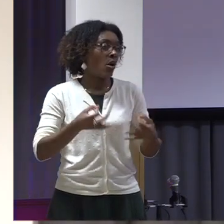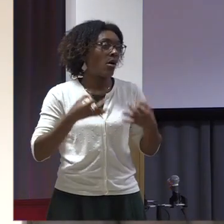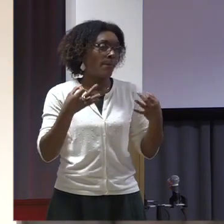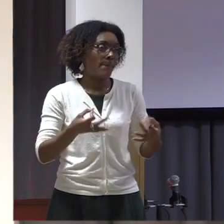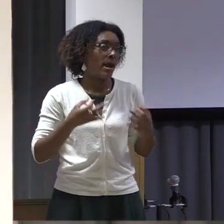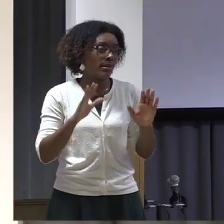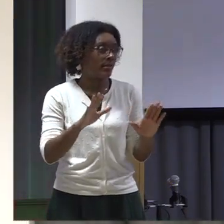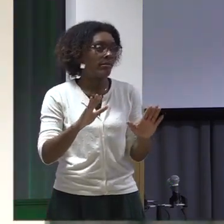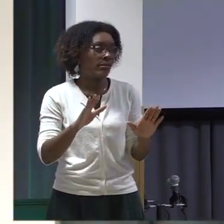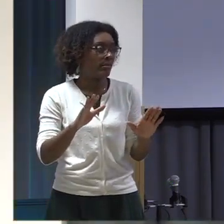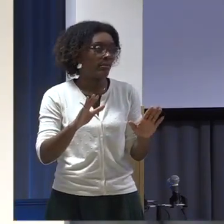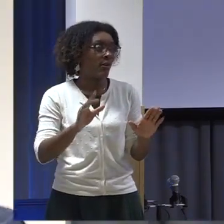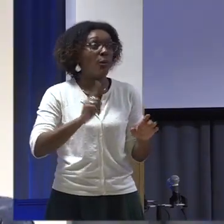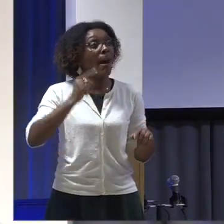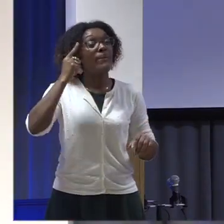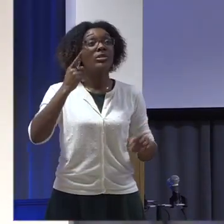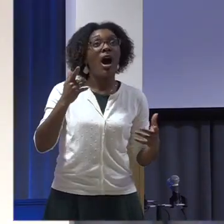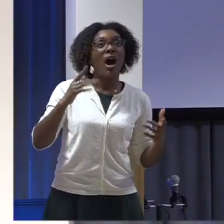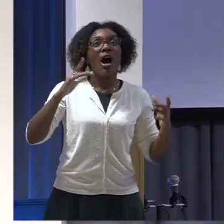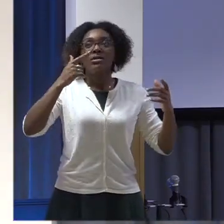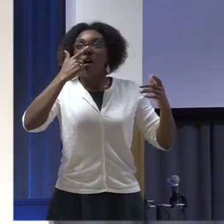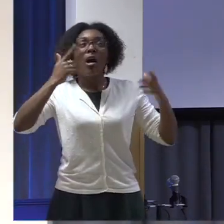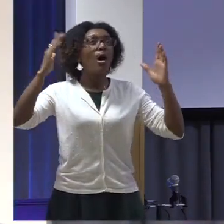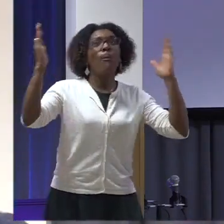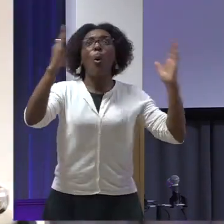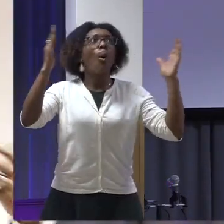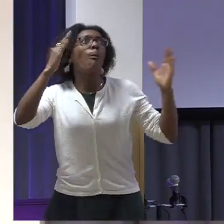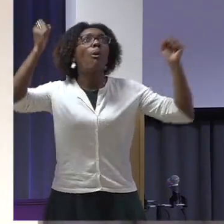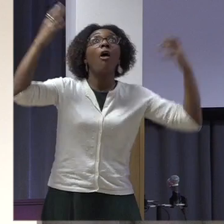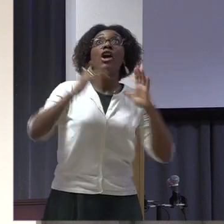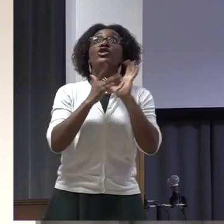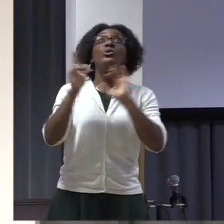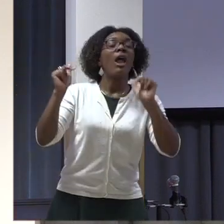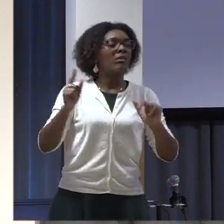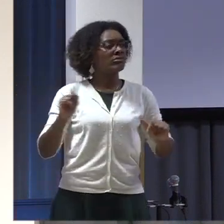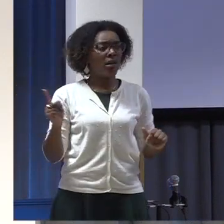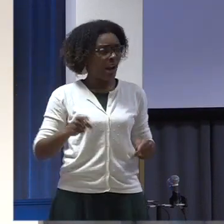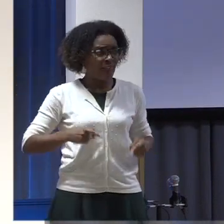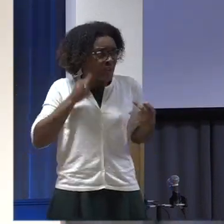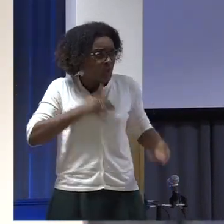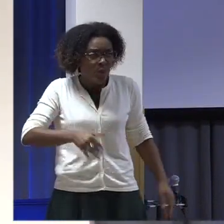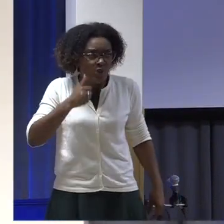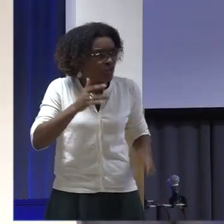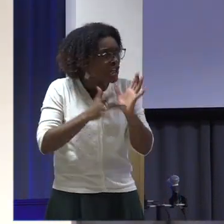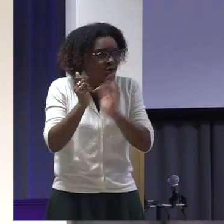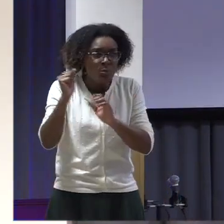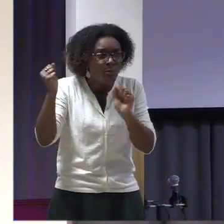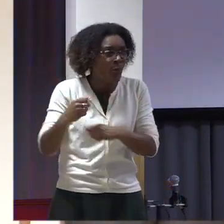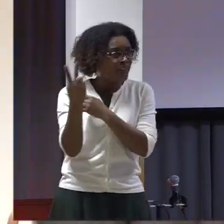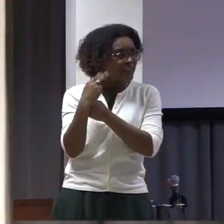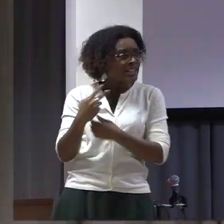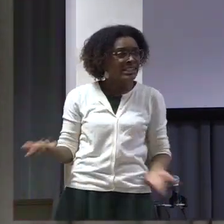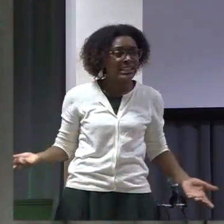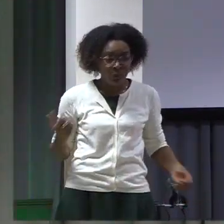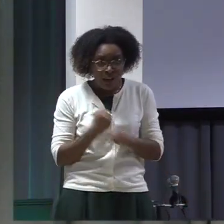les réalités qui peuvent paraître banale dans la vie de tous les jours au travail à la maison partout